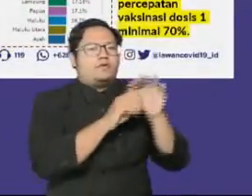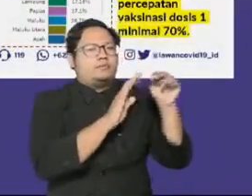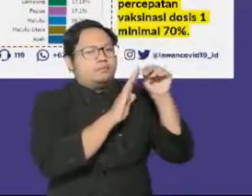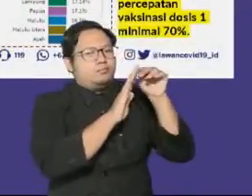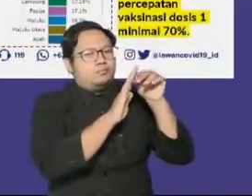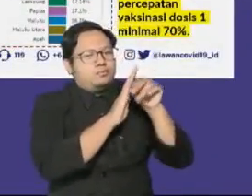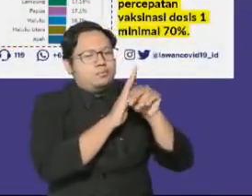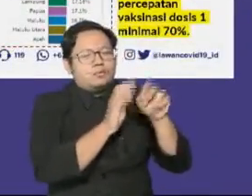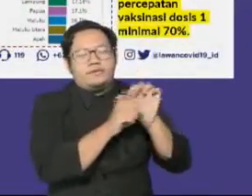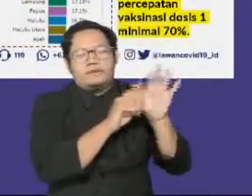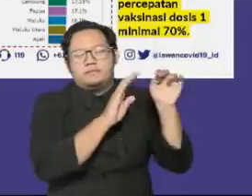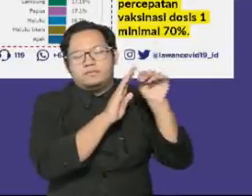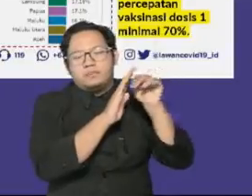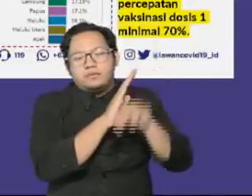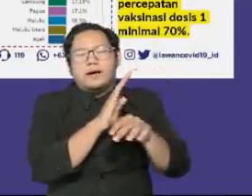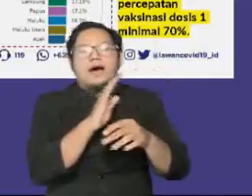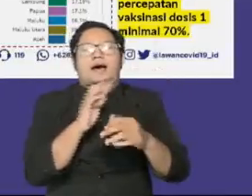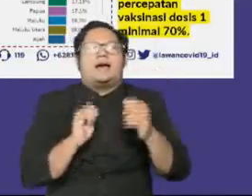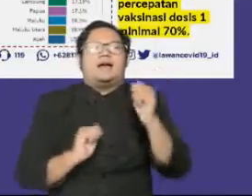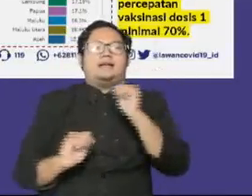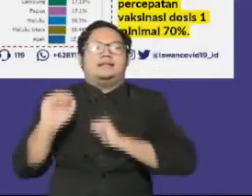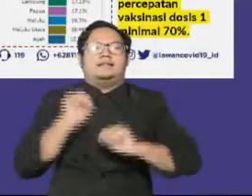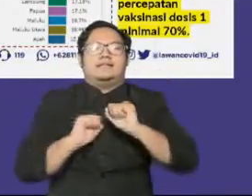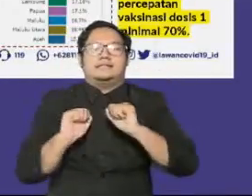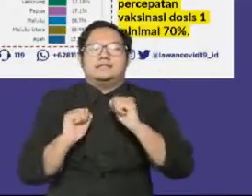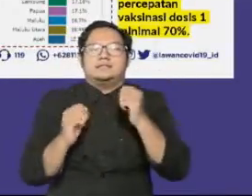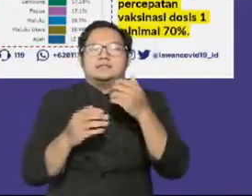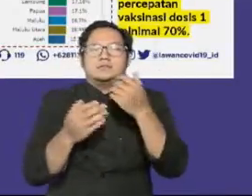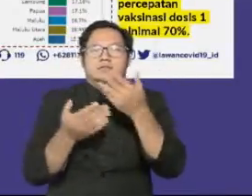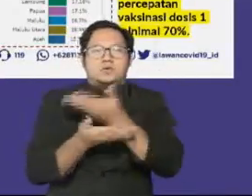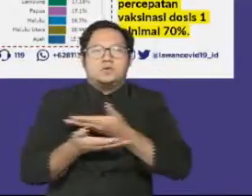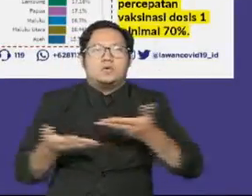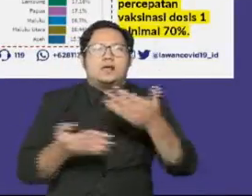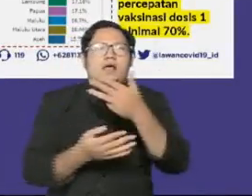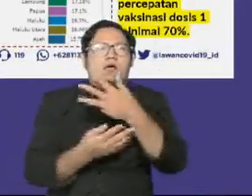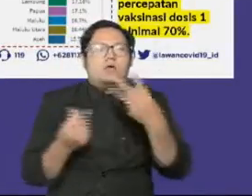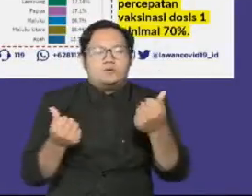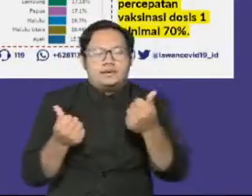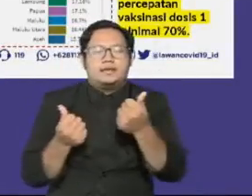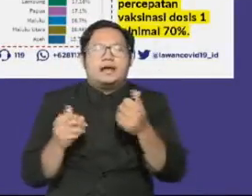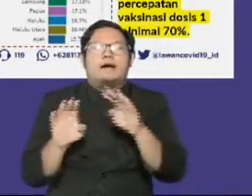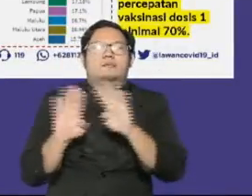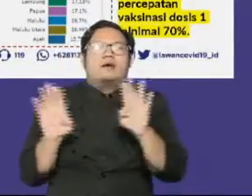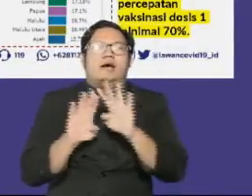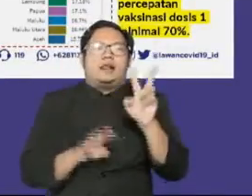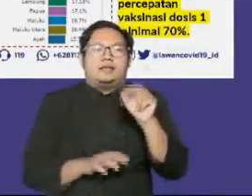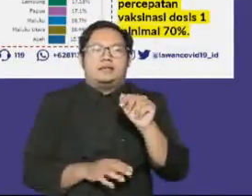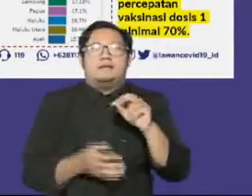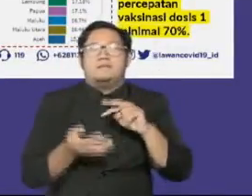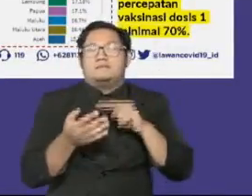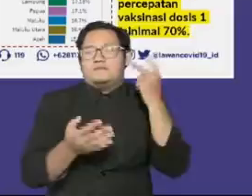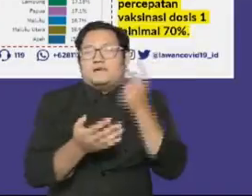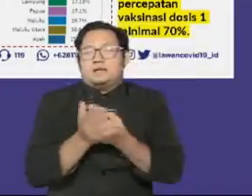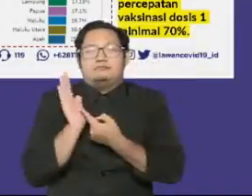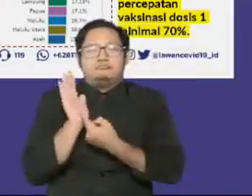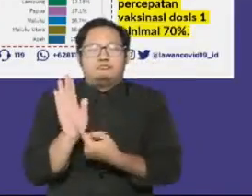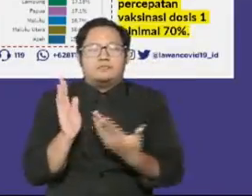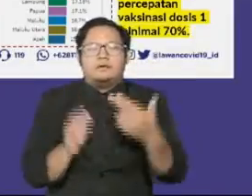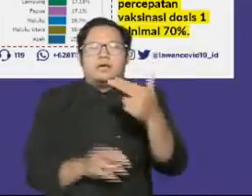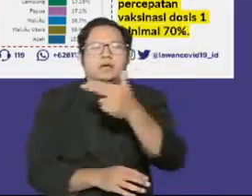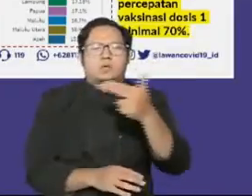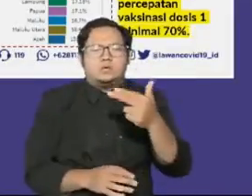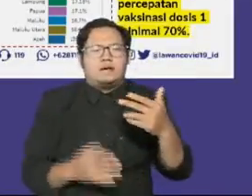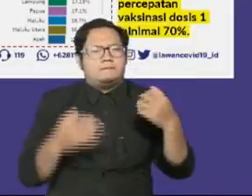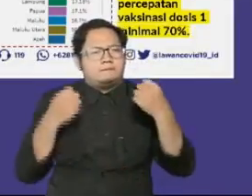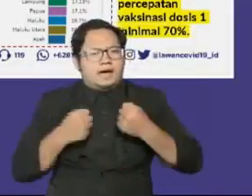aktivitas sosial-ekonomi kembali dibuka fakta ini menunjukkan keberhasilan Indonesia dalam meningkatkan resiliensi